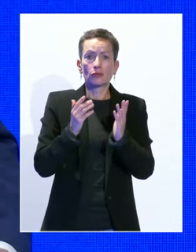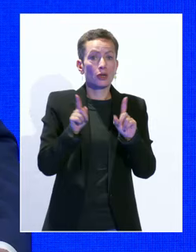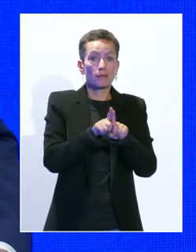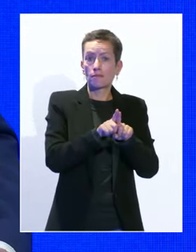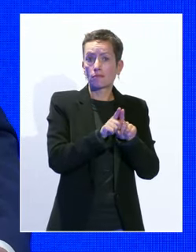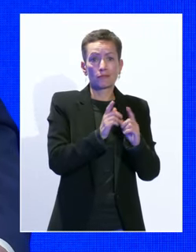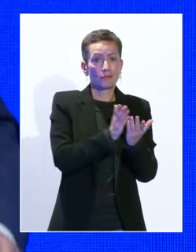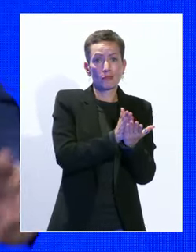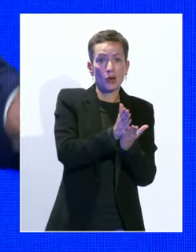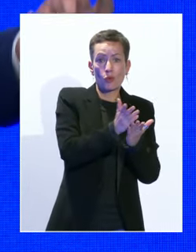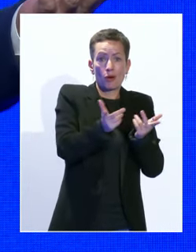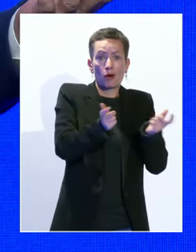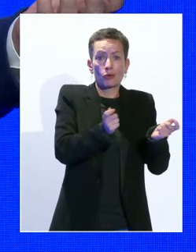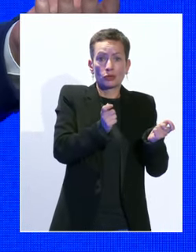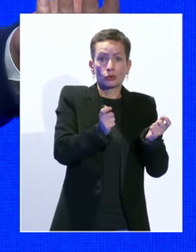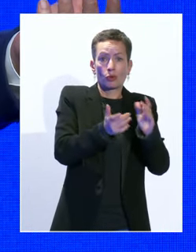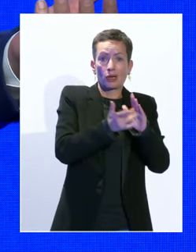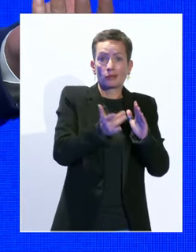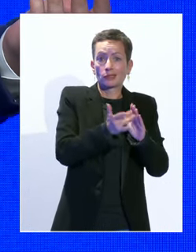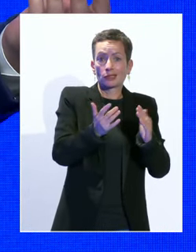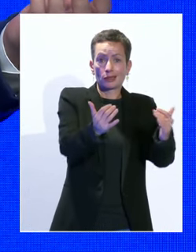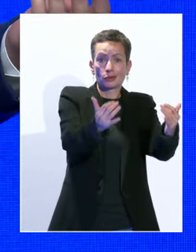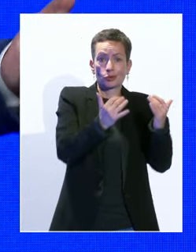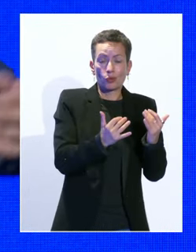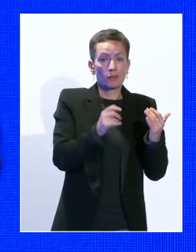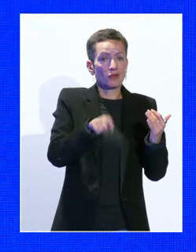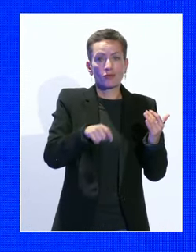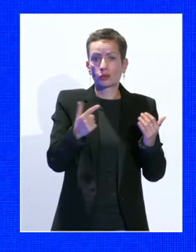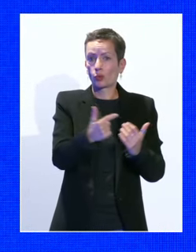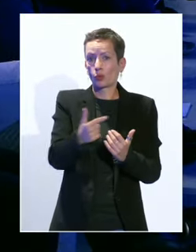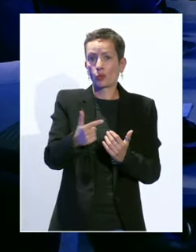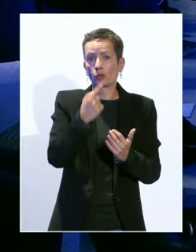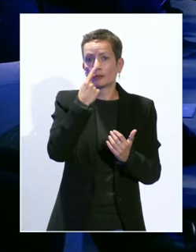l'immigration. Et je pense qu'il faut les deux aspects.